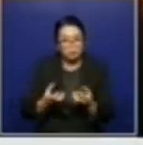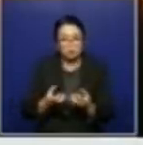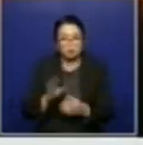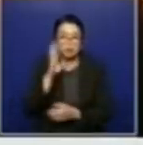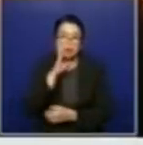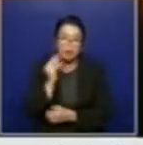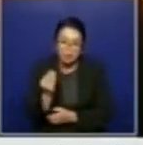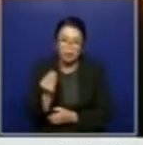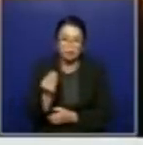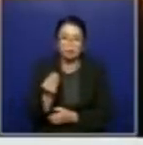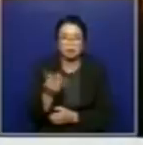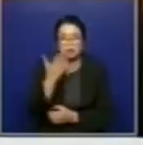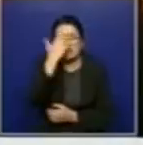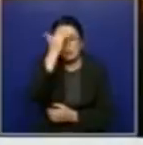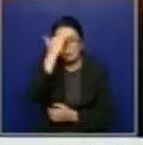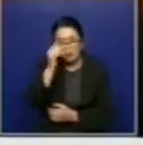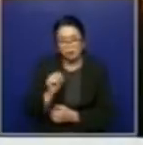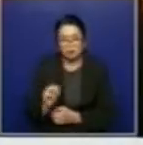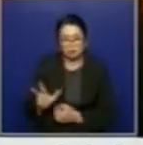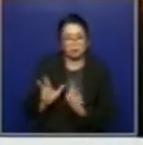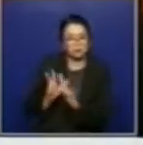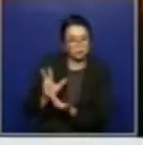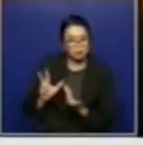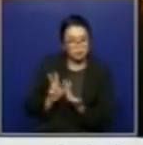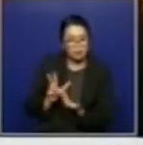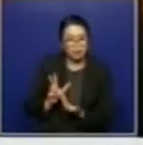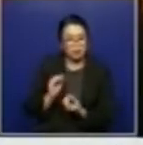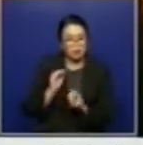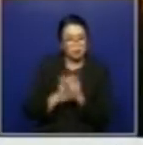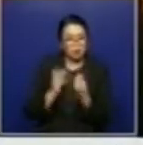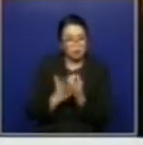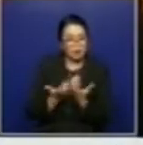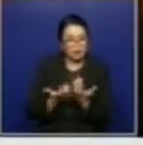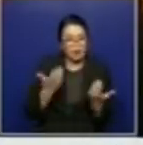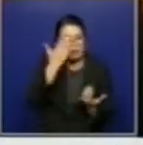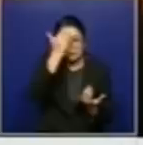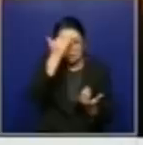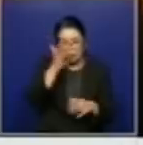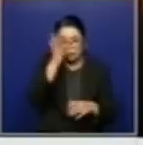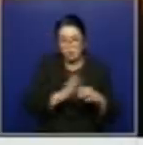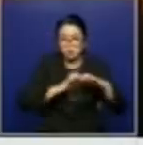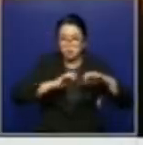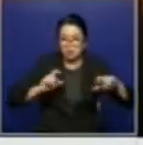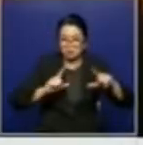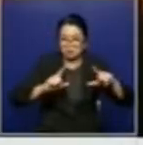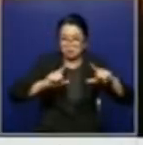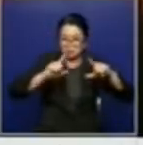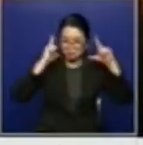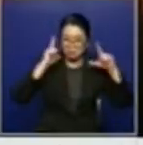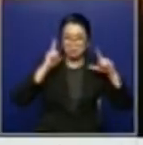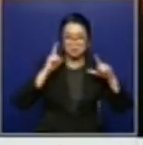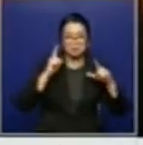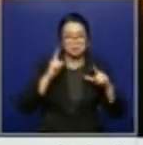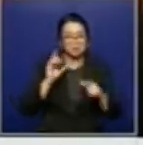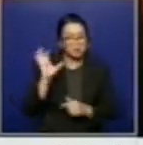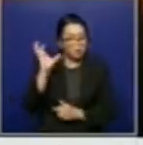ฮะทำไมผมพูดถึงสามผลไม้นี่แยกออกมานะฮะทุเรียนคือราชาผลไม้